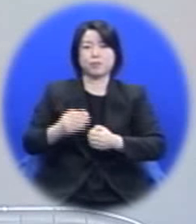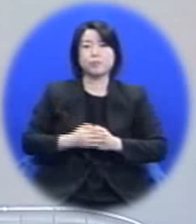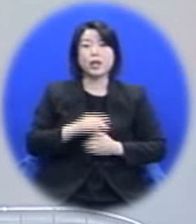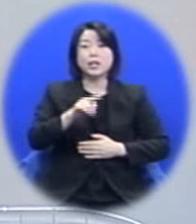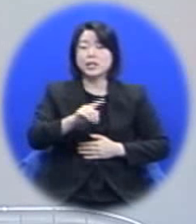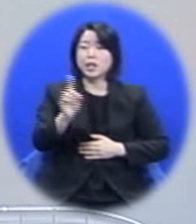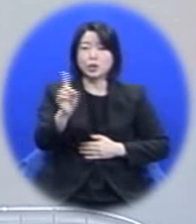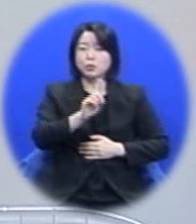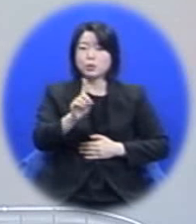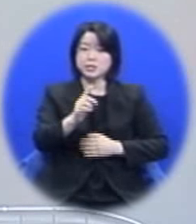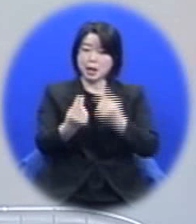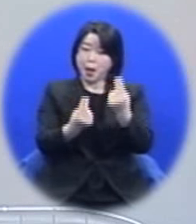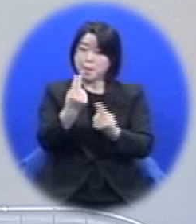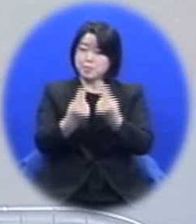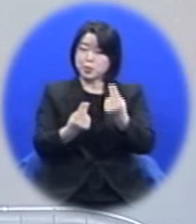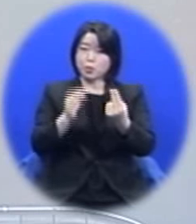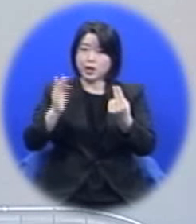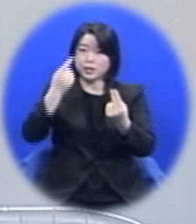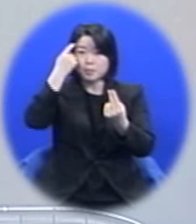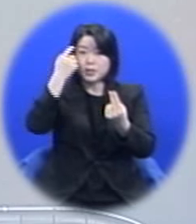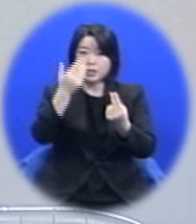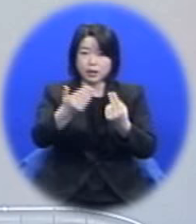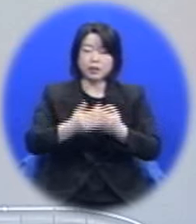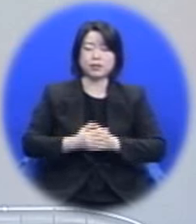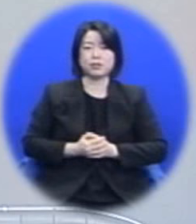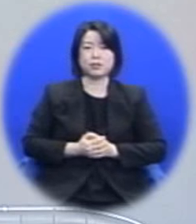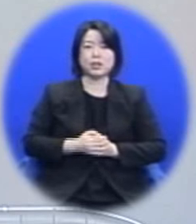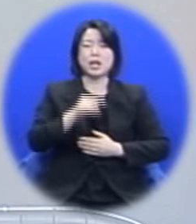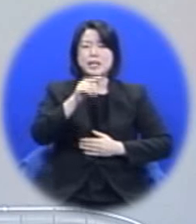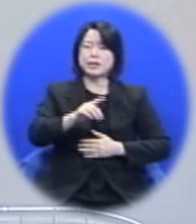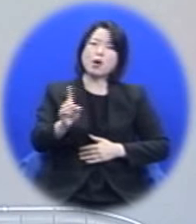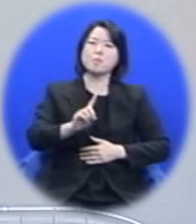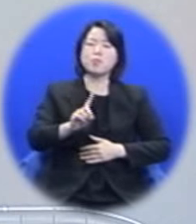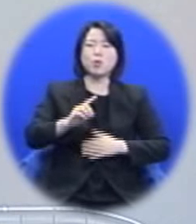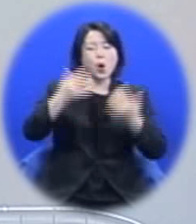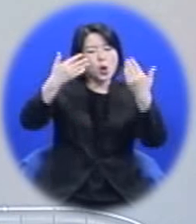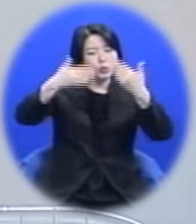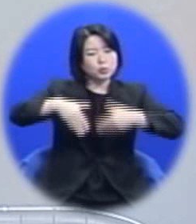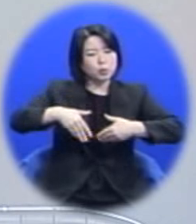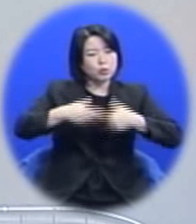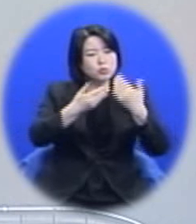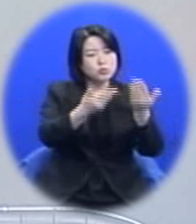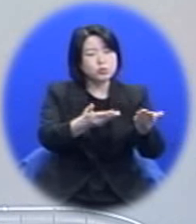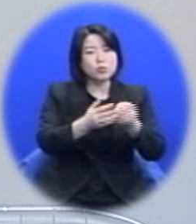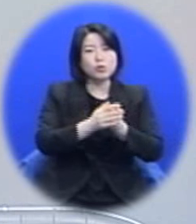이게 도대체 비교가 안 되는 겁니다. 이건 뭘 조건을 걸고